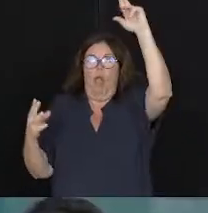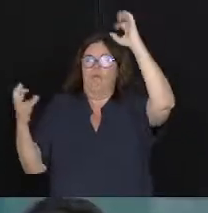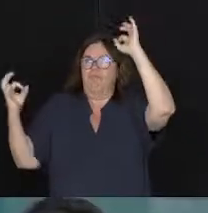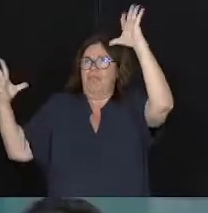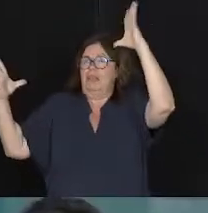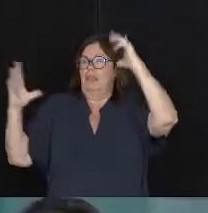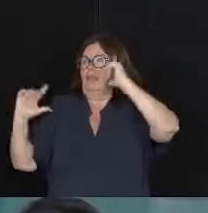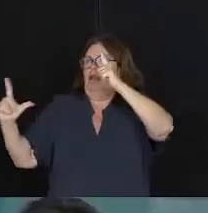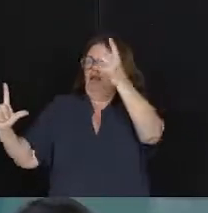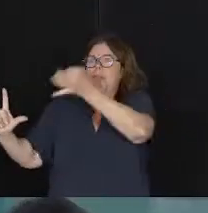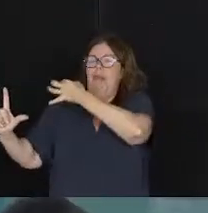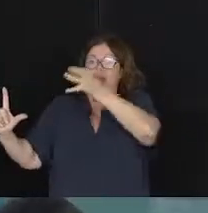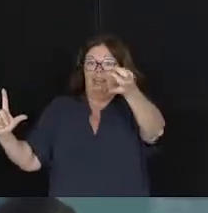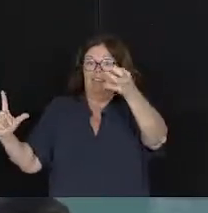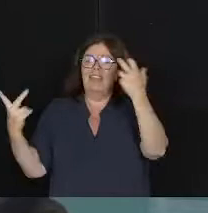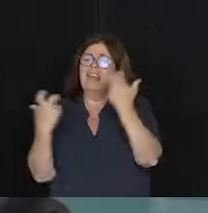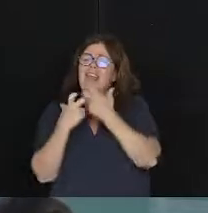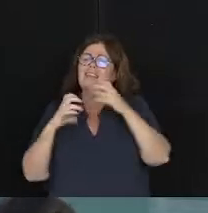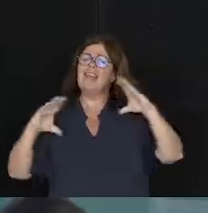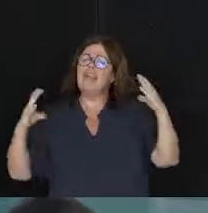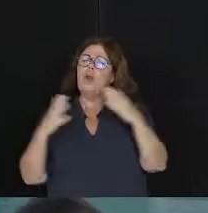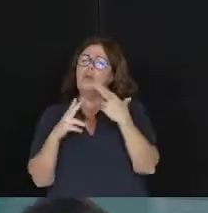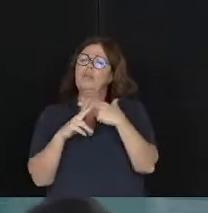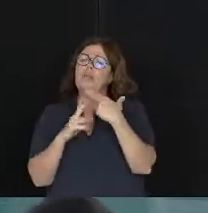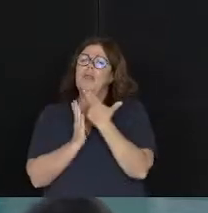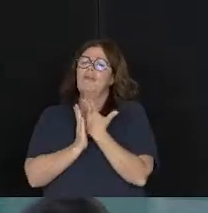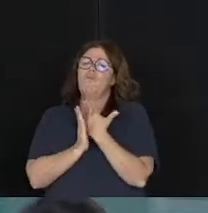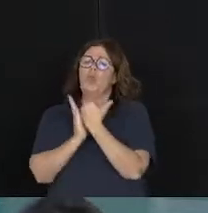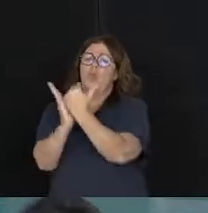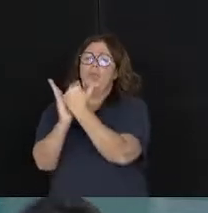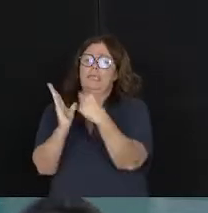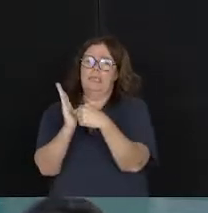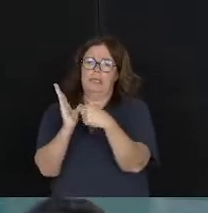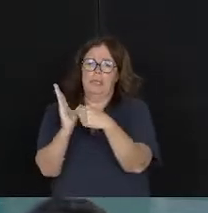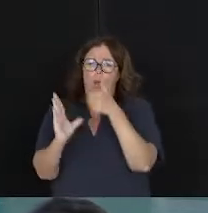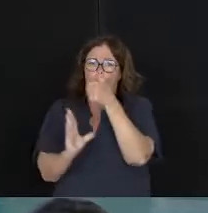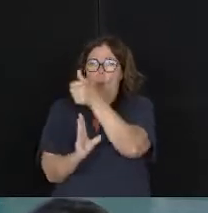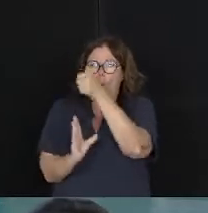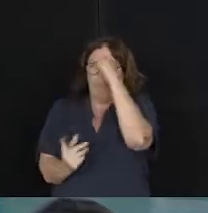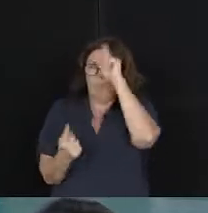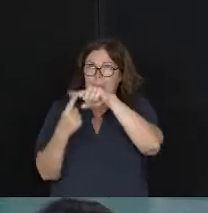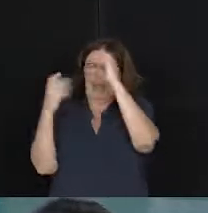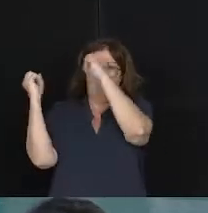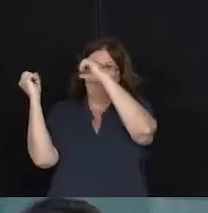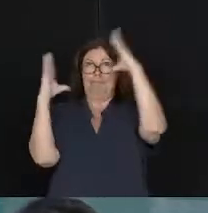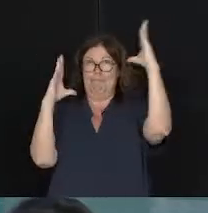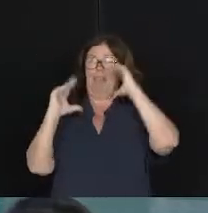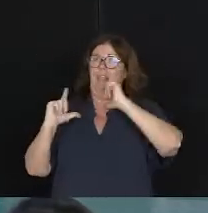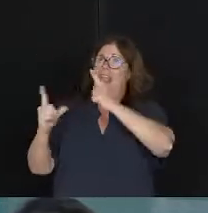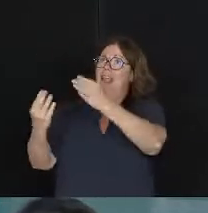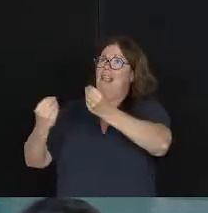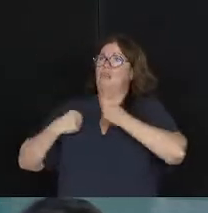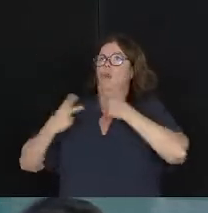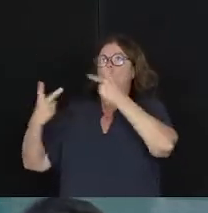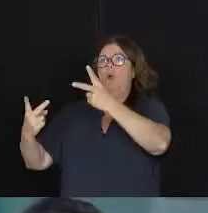comme pour les futuristes, hein, qui avant la Première Guerre mondiale évoquaient la guerre comme hygiène du monde. Après 1945,